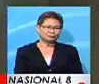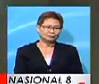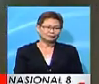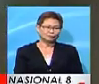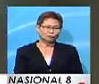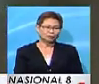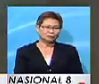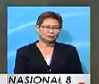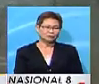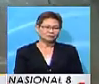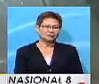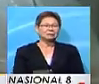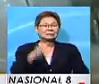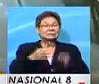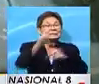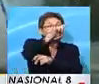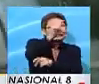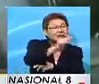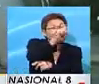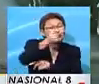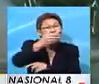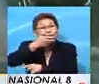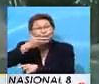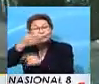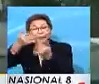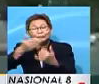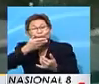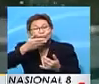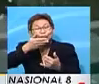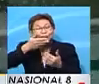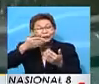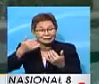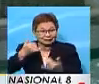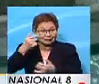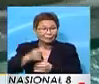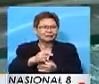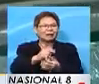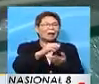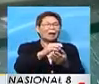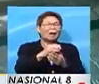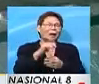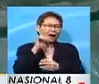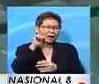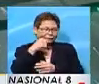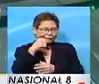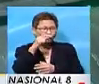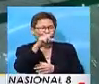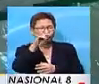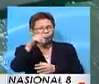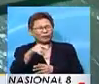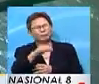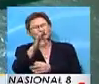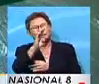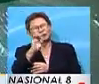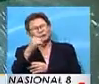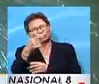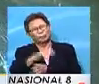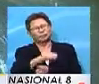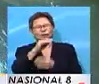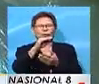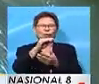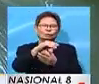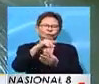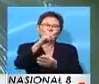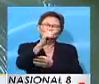Melayu Jika ditanya generasi muda hari ini Kuih asam gumpal akod berlauk bengkang kuah manis dan lemak beronok sagu